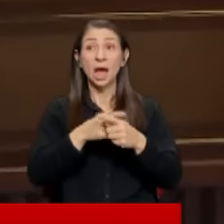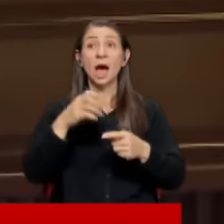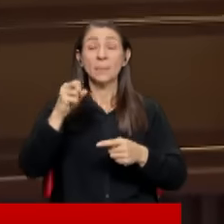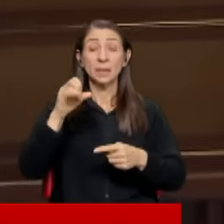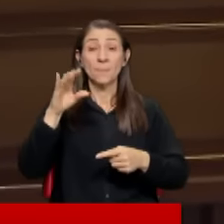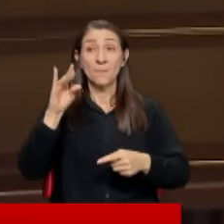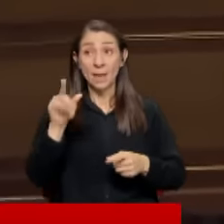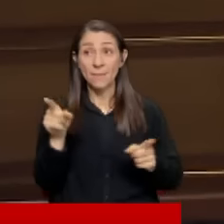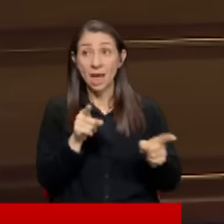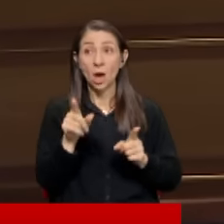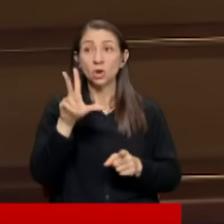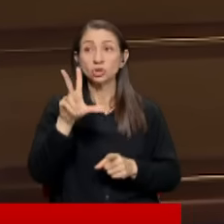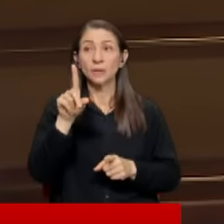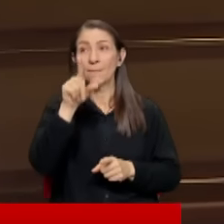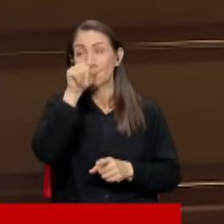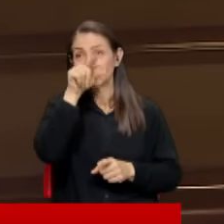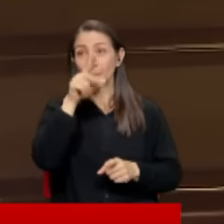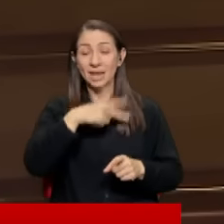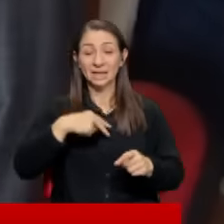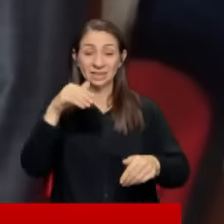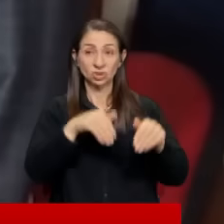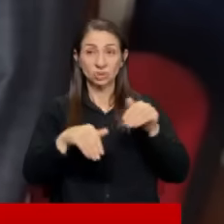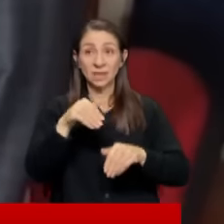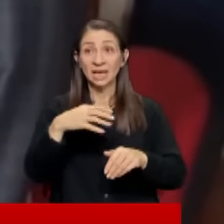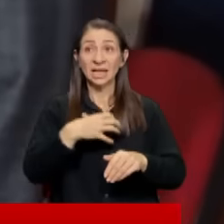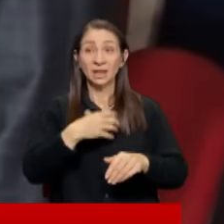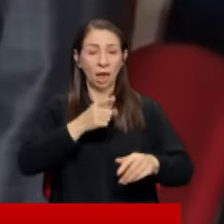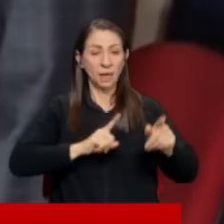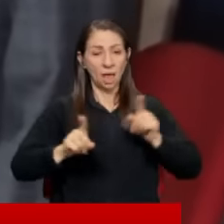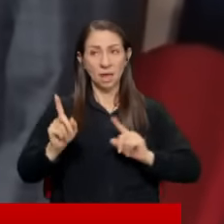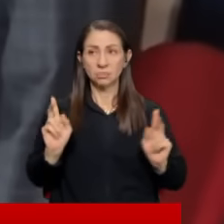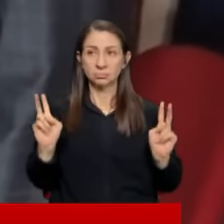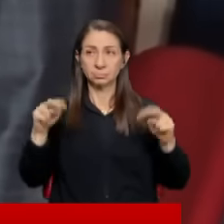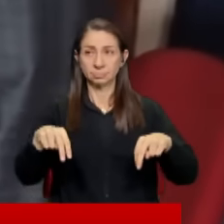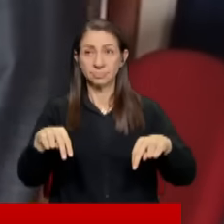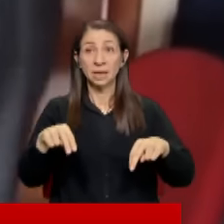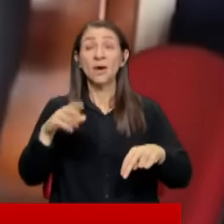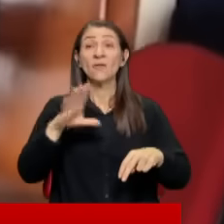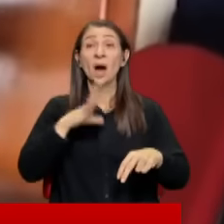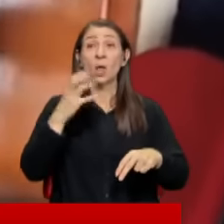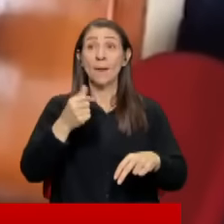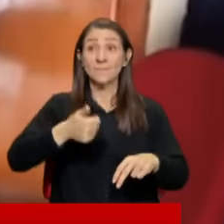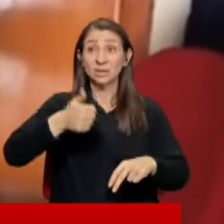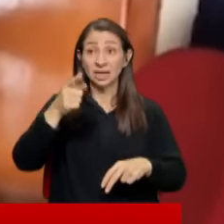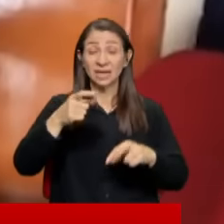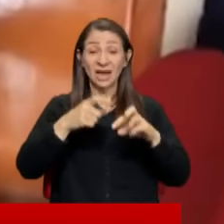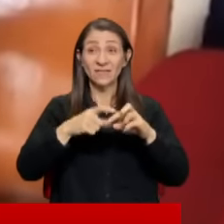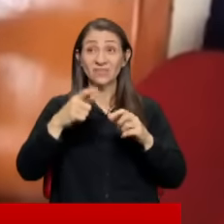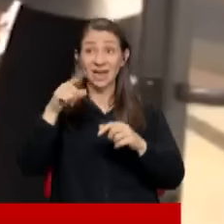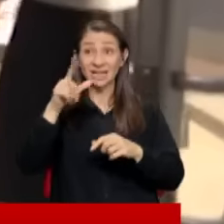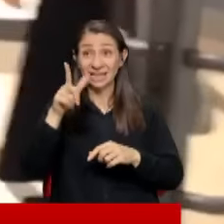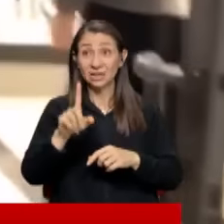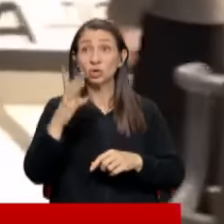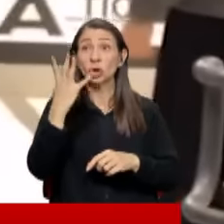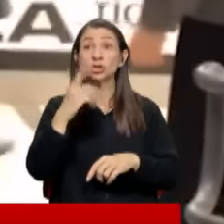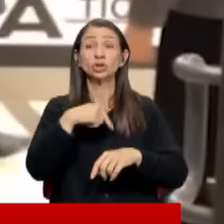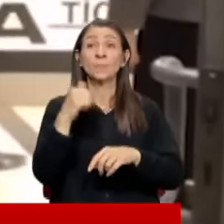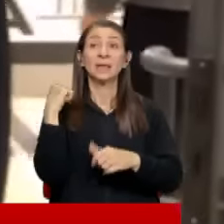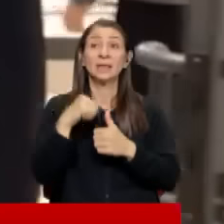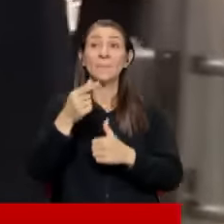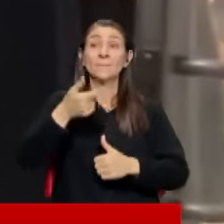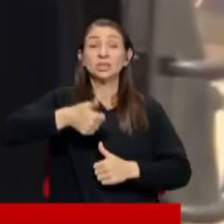Parti ve MHP 31 Mart yerel seçimlerinde kendi adaylarıyla seçime giriyor. Mevcut başkan Rafet Vergili 4. dönemde